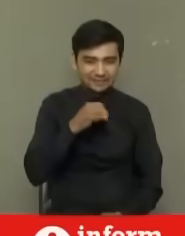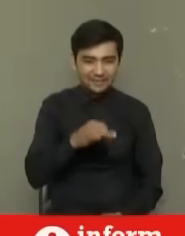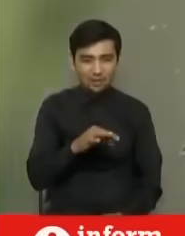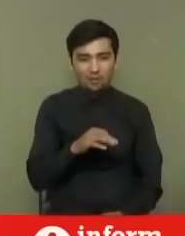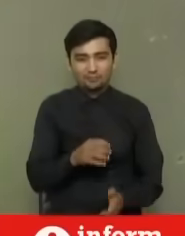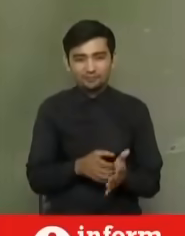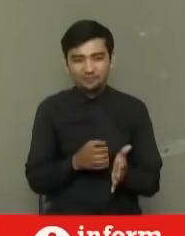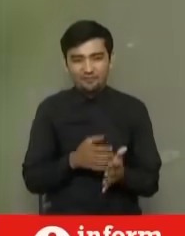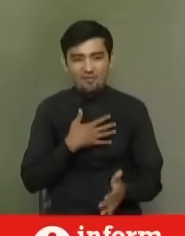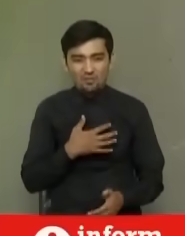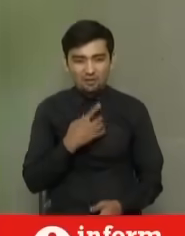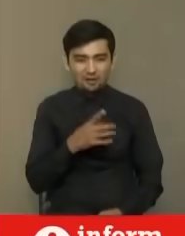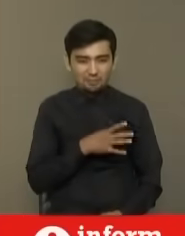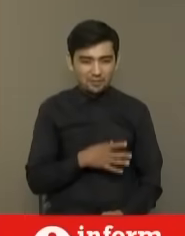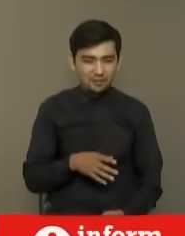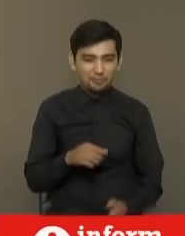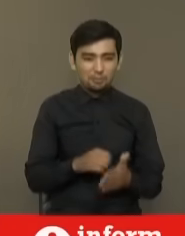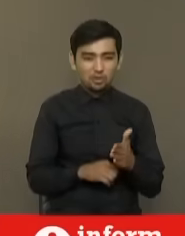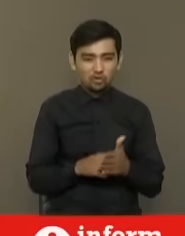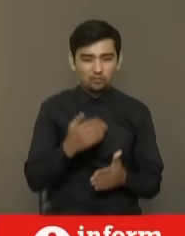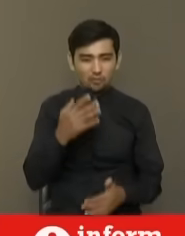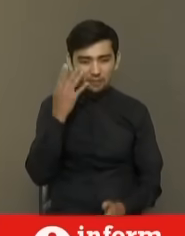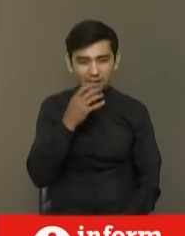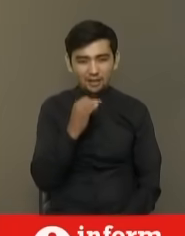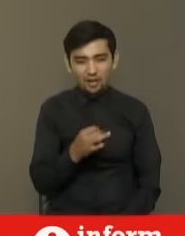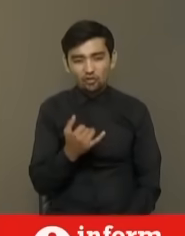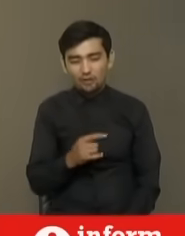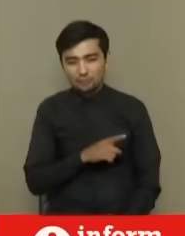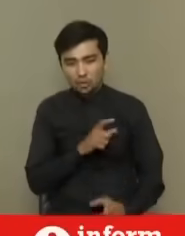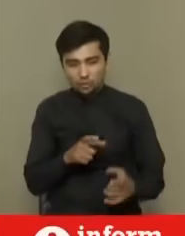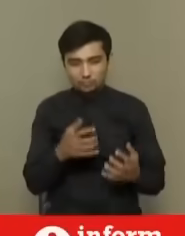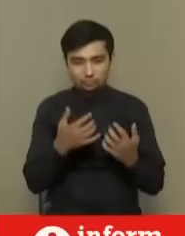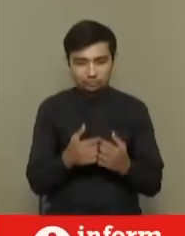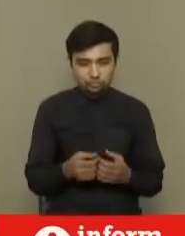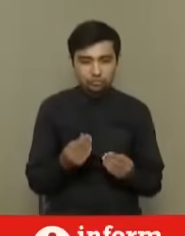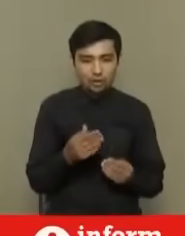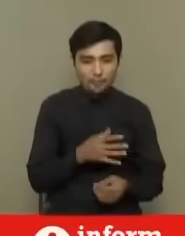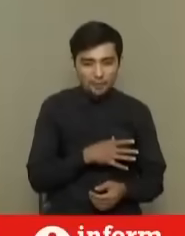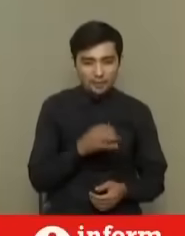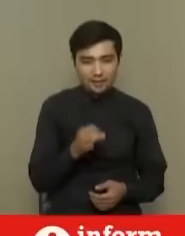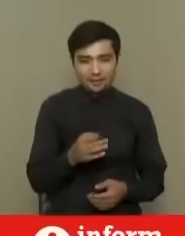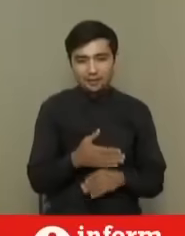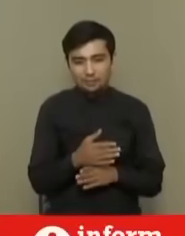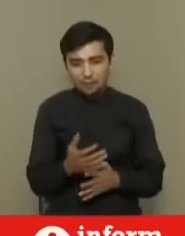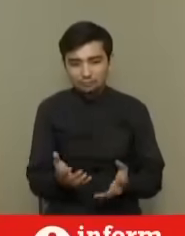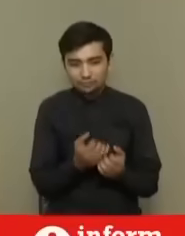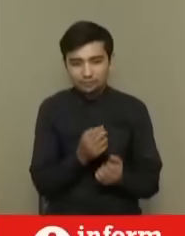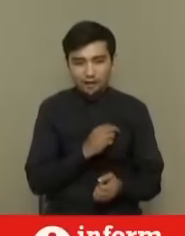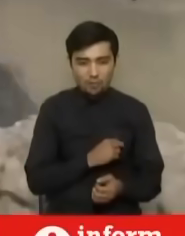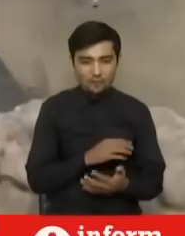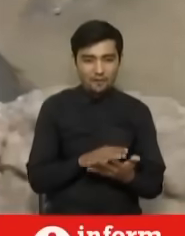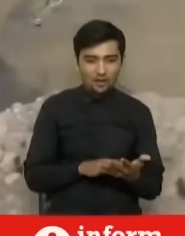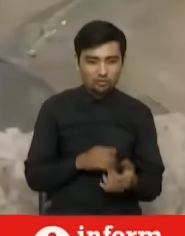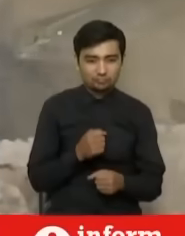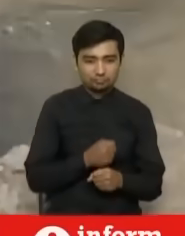оттегінің жетіспеуі себеп деген болжам жасады. Қазір мамандар шығынды есептеп, су жәндіктерін құтқару жұмыстарын